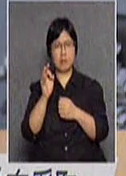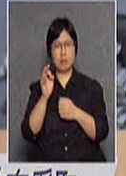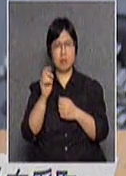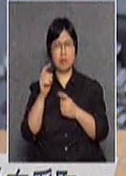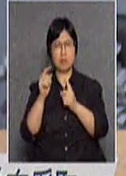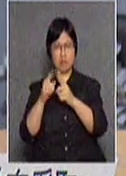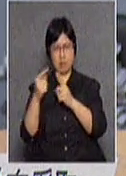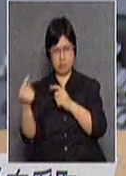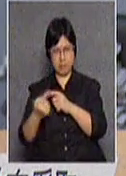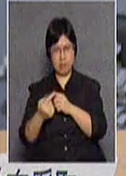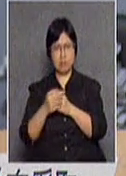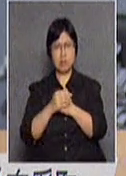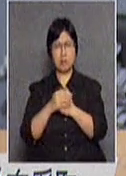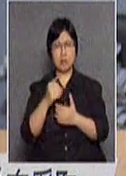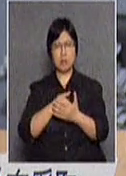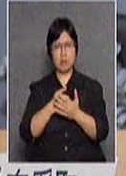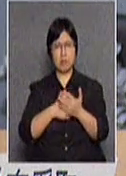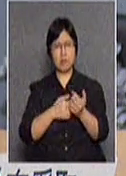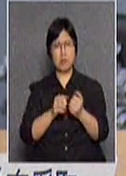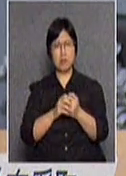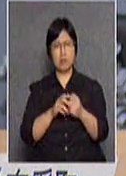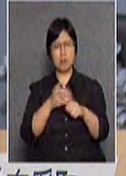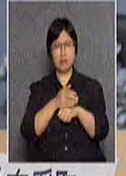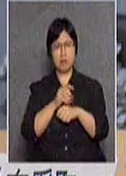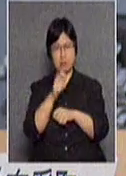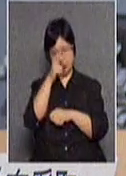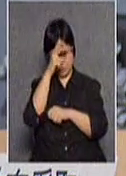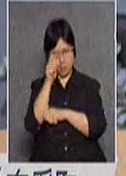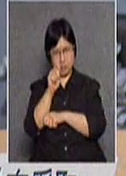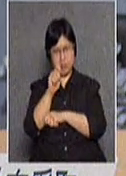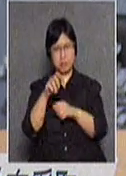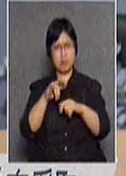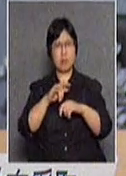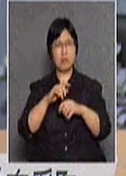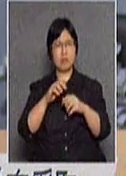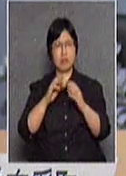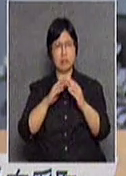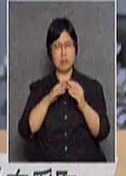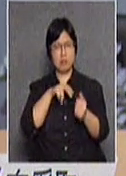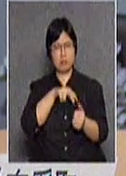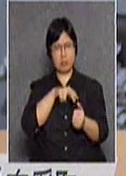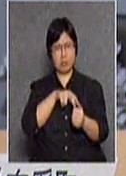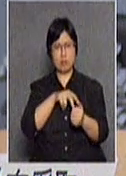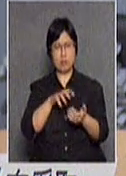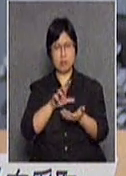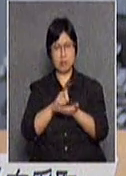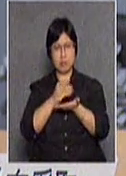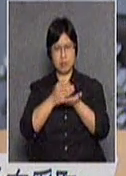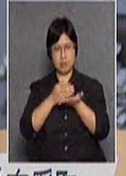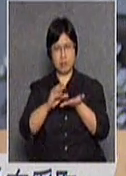5,031,000，削減相當於社會福利署就綜合家居照顧服務的全年撥款。